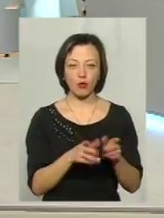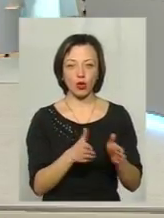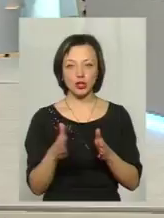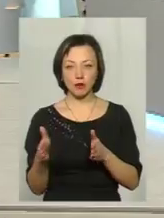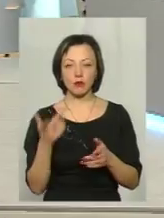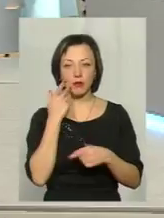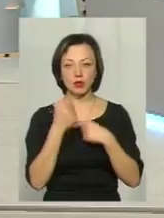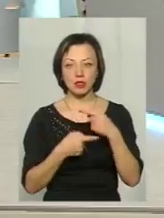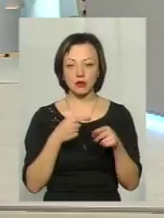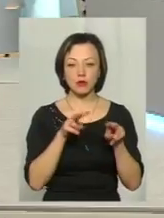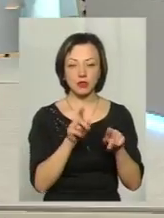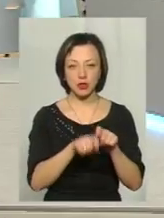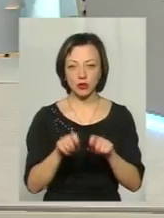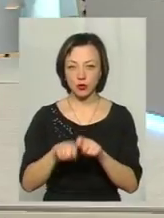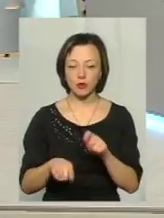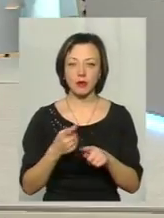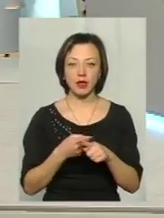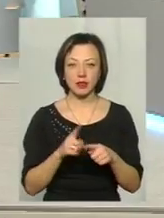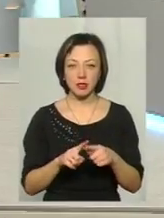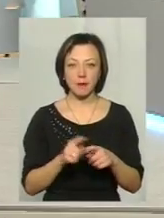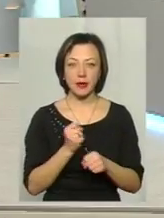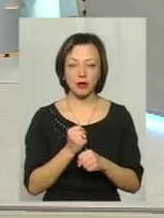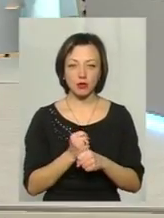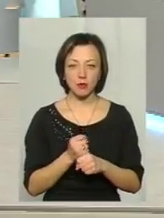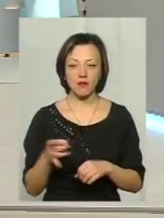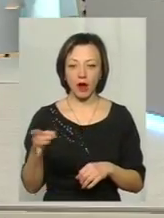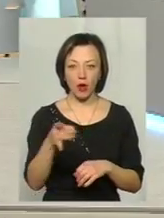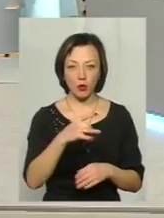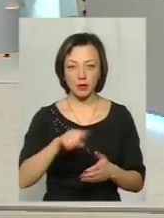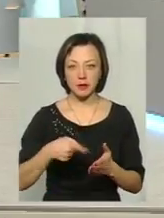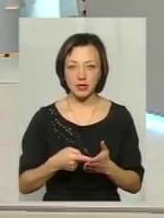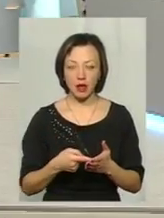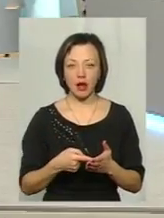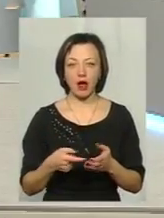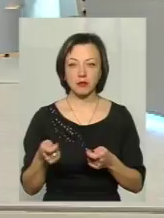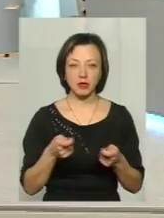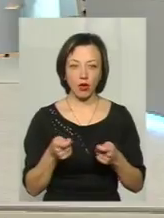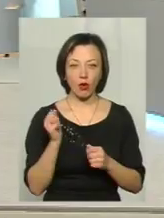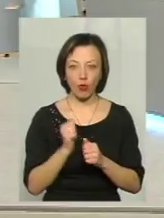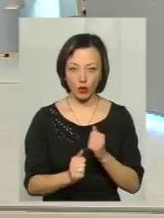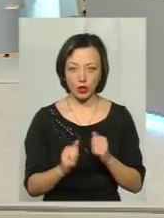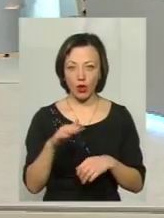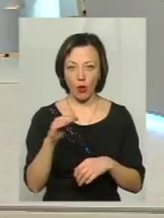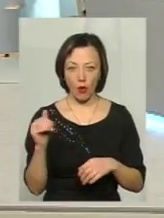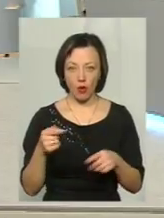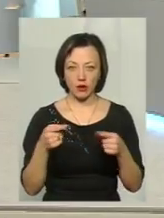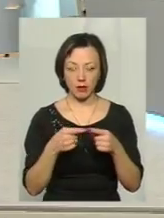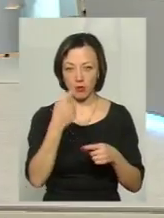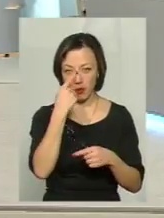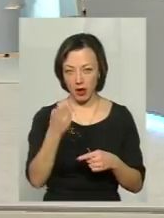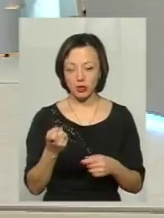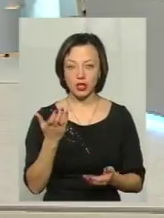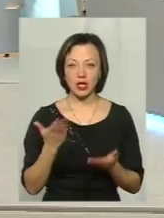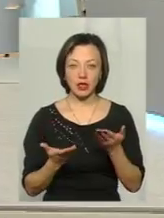ми постійно за ними слідкуємо, і ми працюємо і в районах, і в містах, і в обласна адміністрація. І кожен орендар попереджений про це.